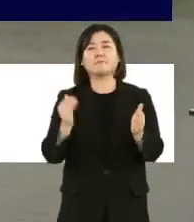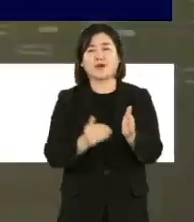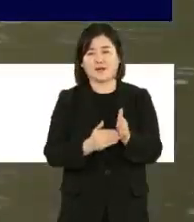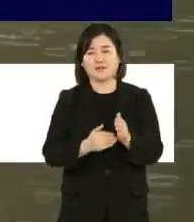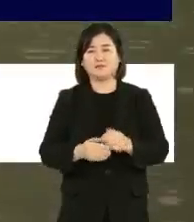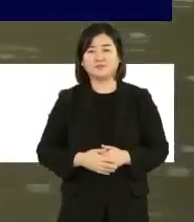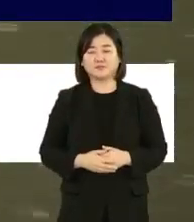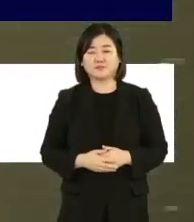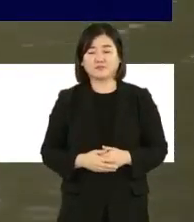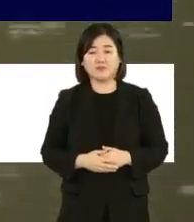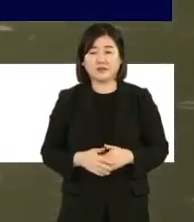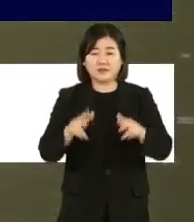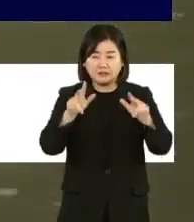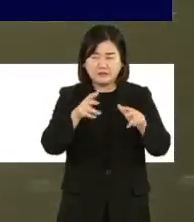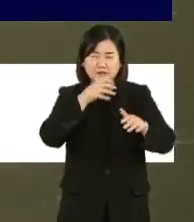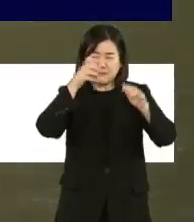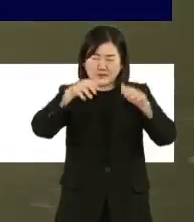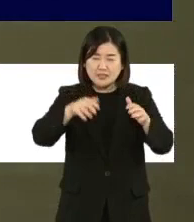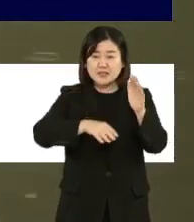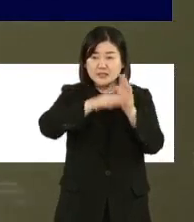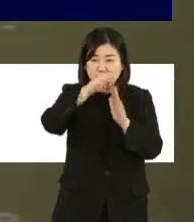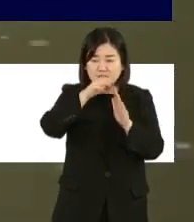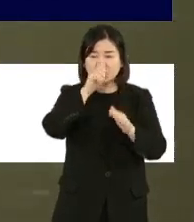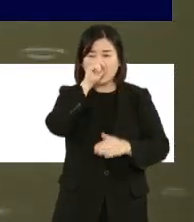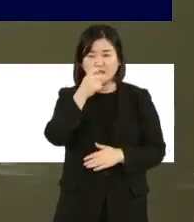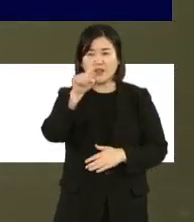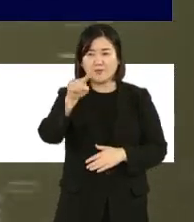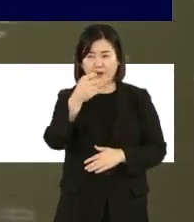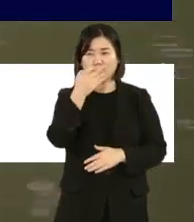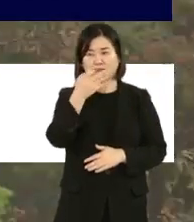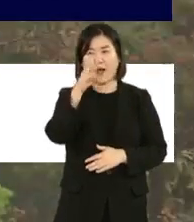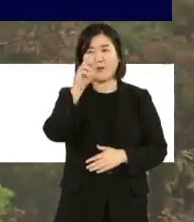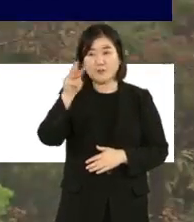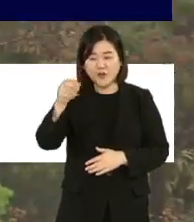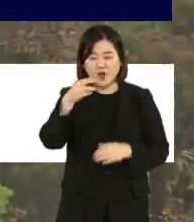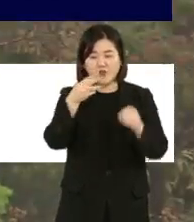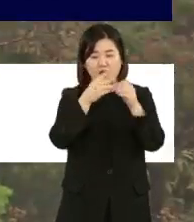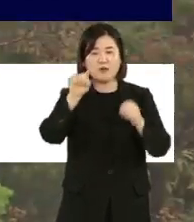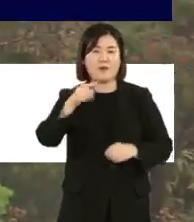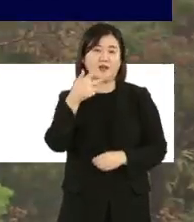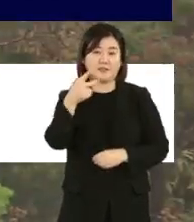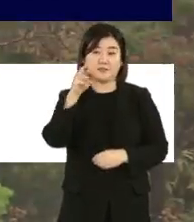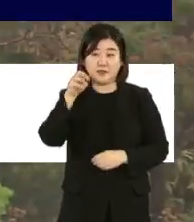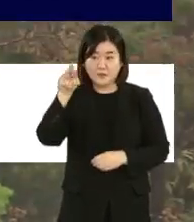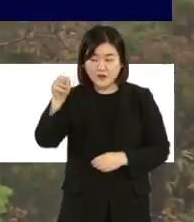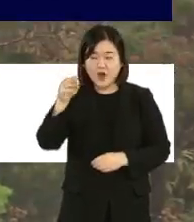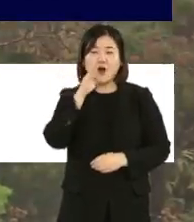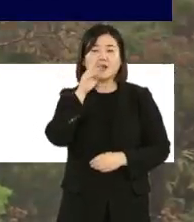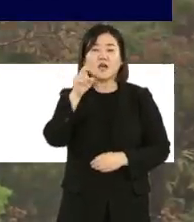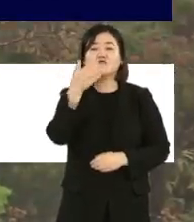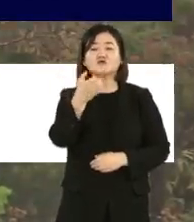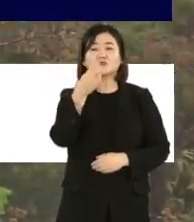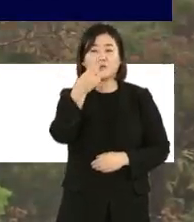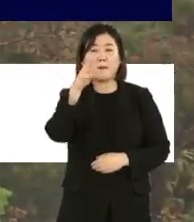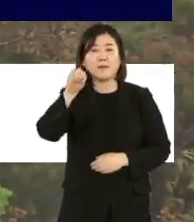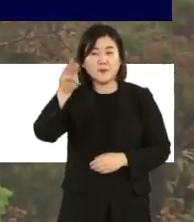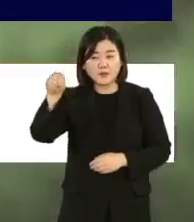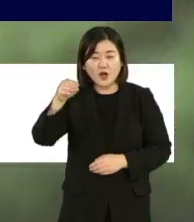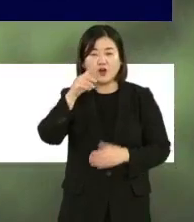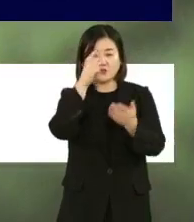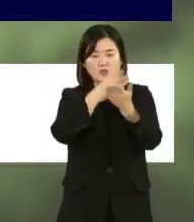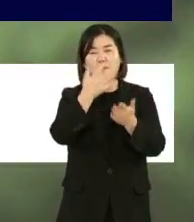됐습니다 지금까지 내린 계약 은 서산 114 mm 태안 107 mm 아상 93 mm